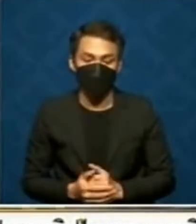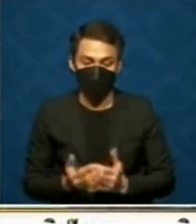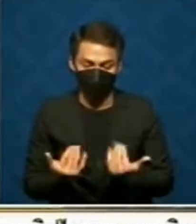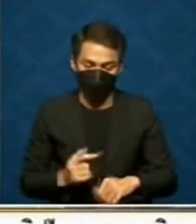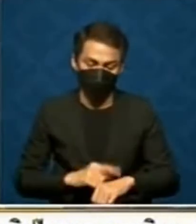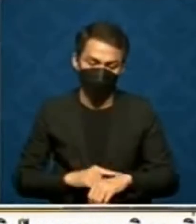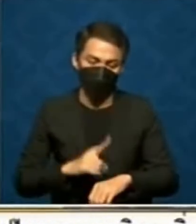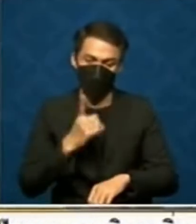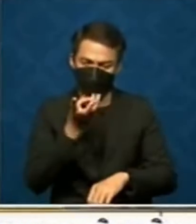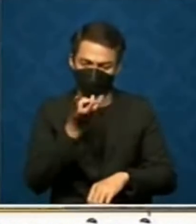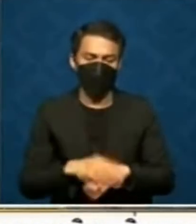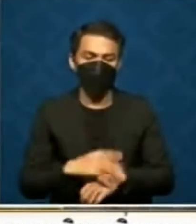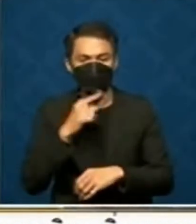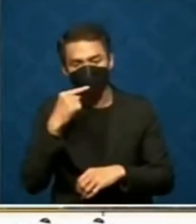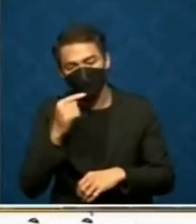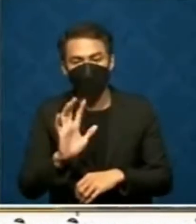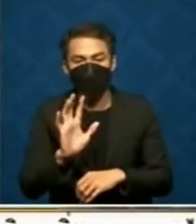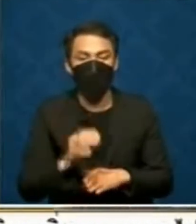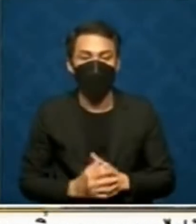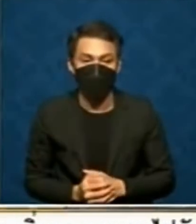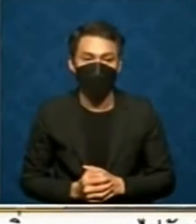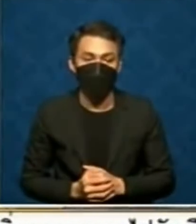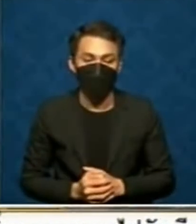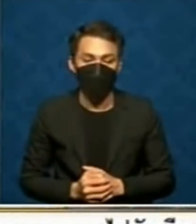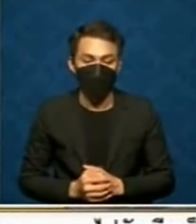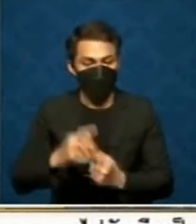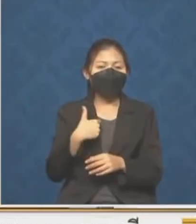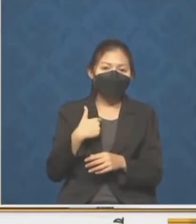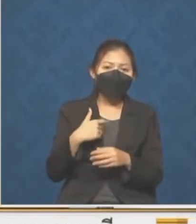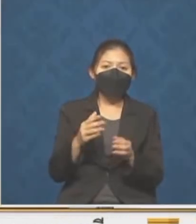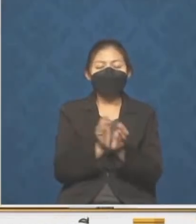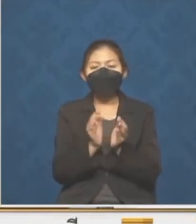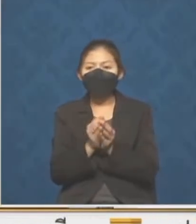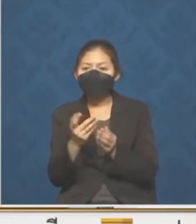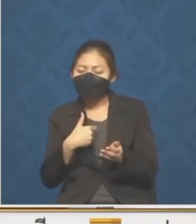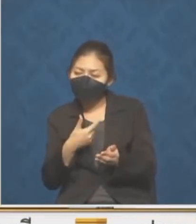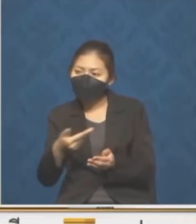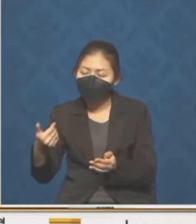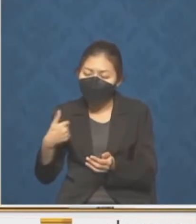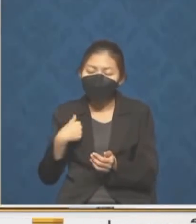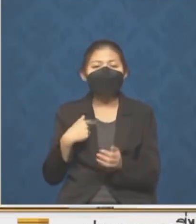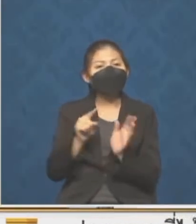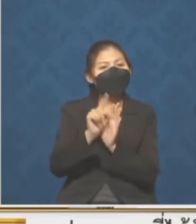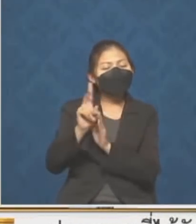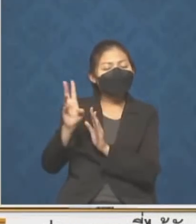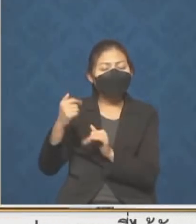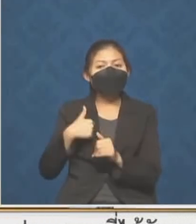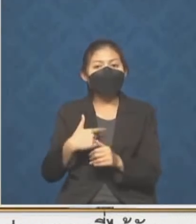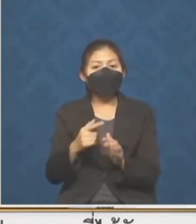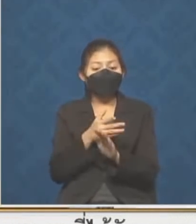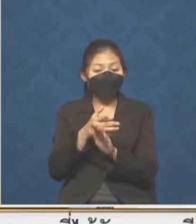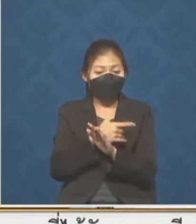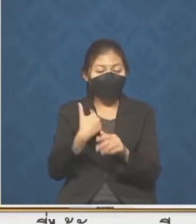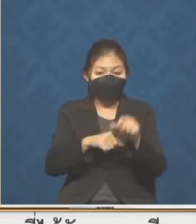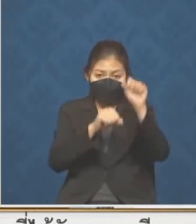ฟังช่วงนี้ค่ะช่วงที่เรียกน้ำตาจากประชาชนนะคะ ได้ดีเบตไม่กี่ครั้งนะก่อนจะประกาศจุดยืนผม